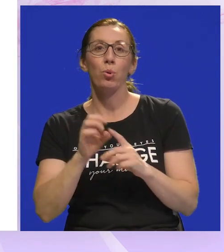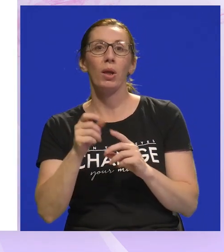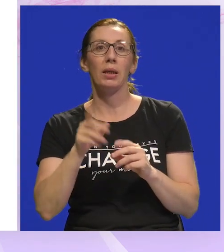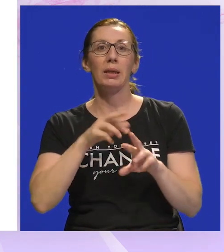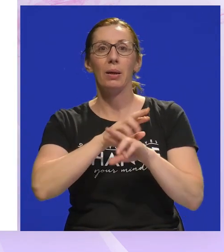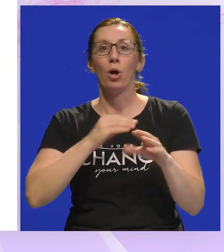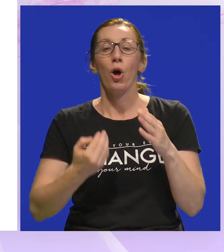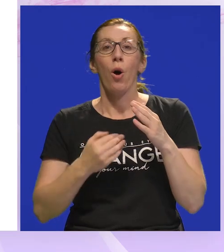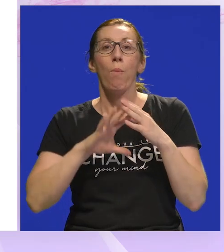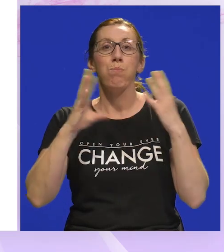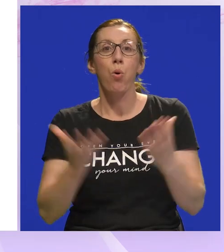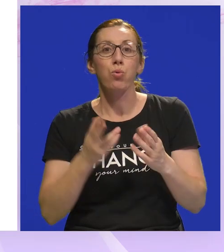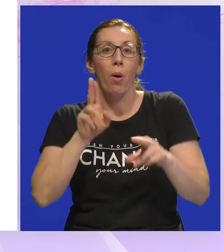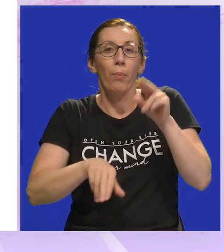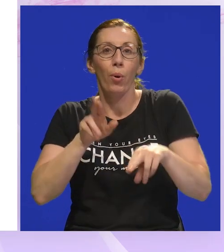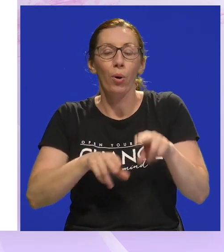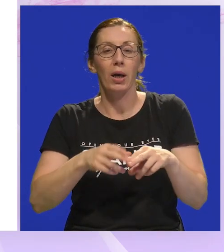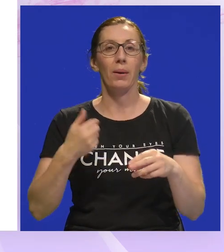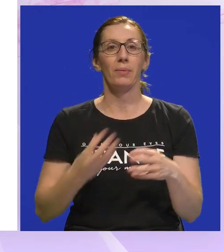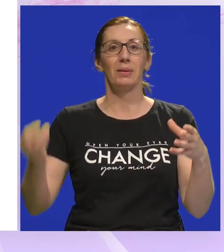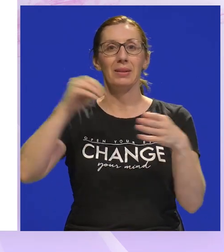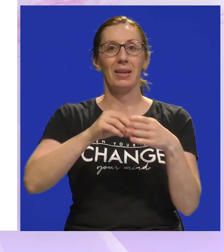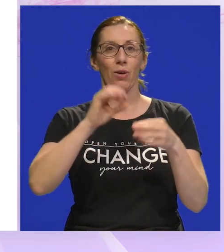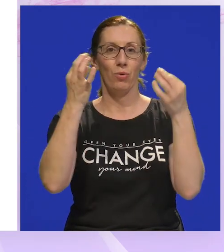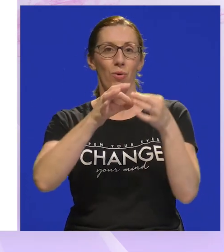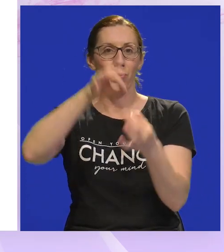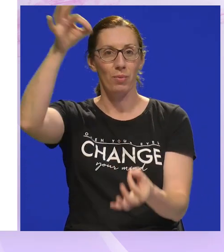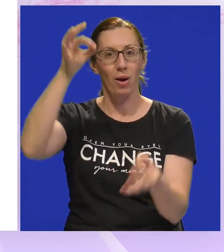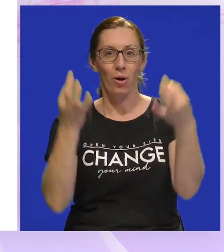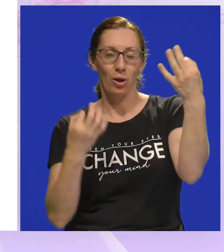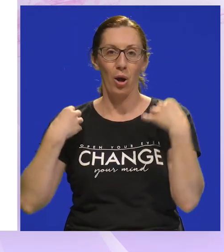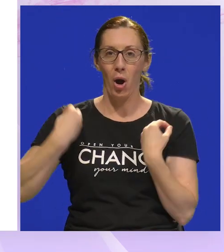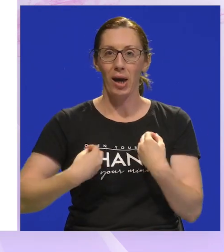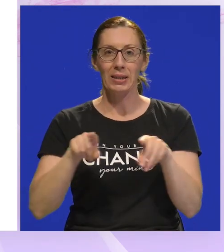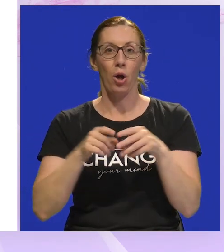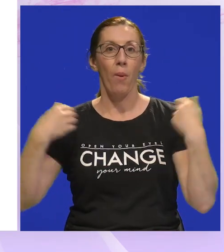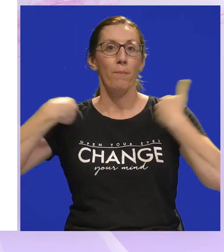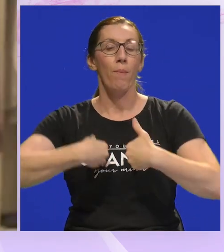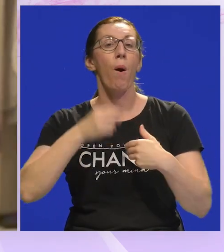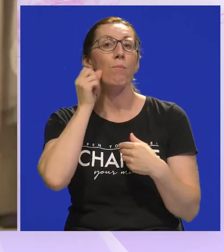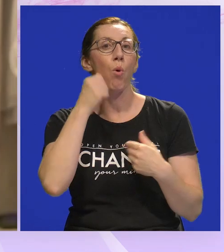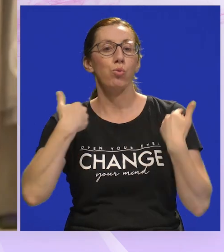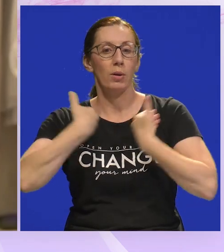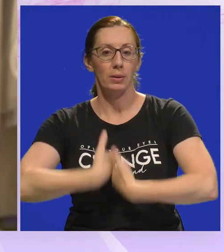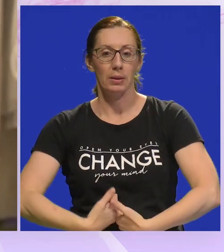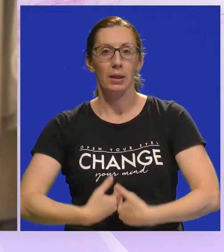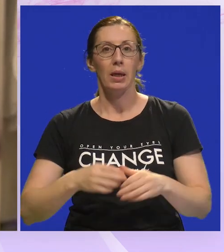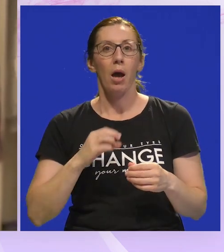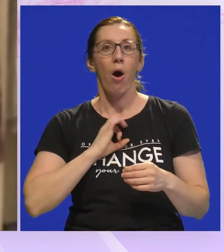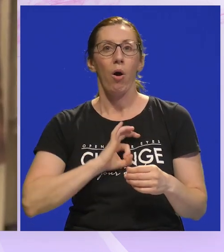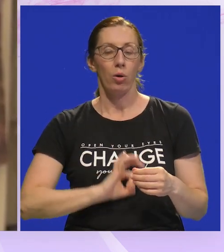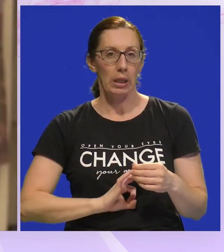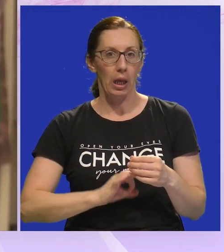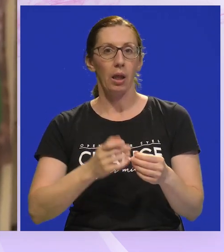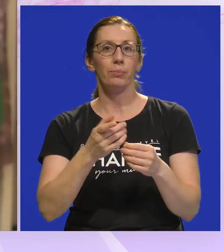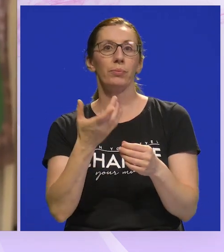jer su onako imale dosta boja ovoga u samom dizajnu i kroju, i muško djela će biti isto u boji, tako da bit će